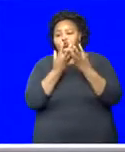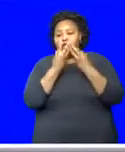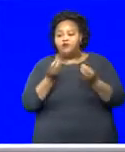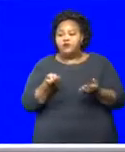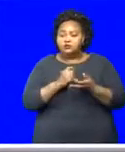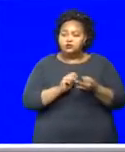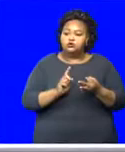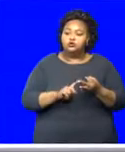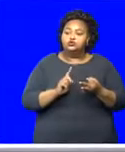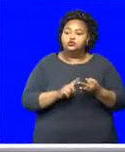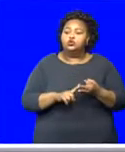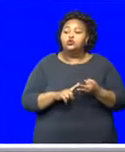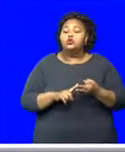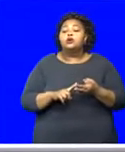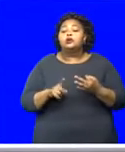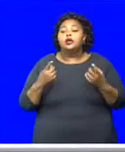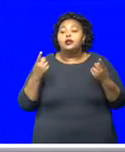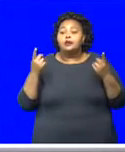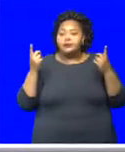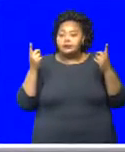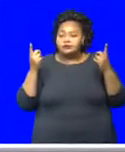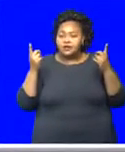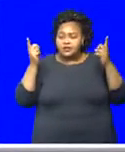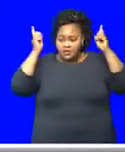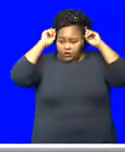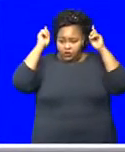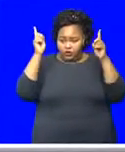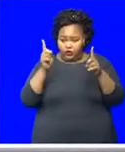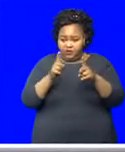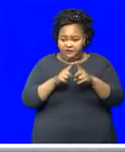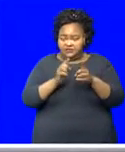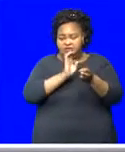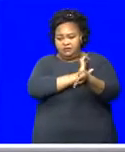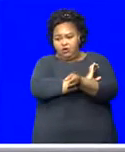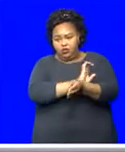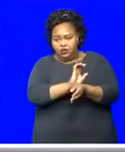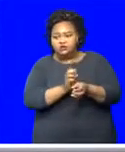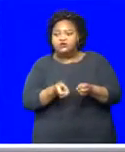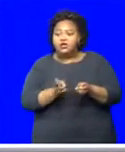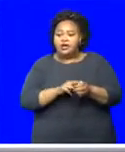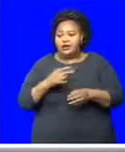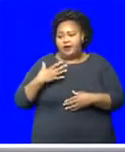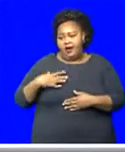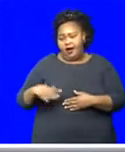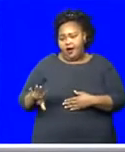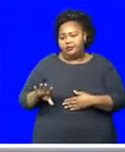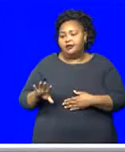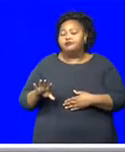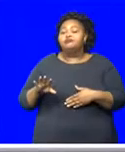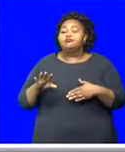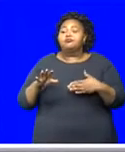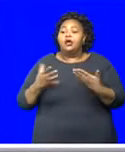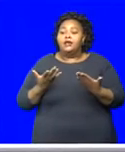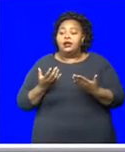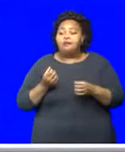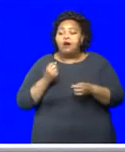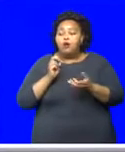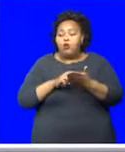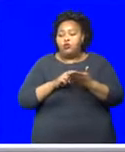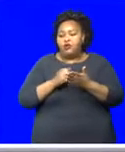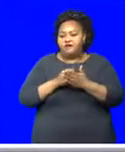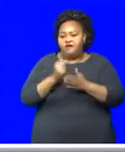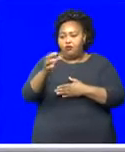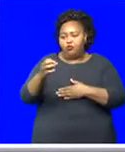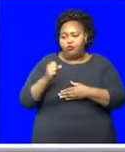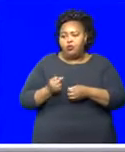college labafundzela khona bese bana labo laba still waiting for employment and nalabo laba employable nalabo futhi lesebabo make nabo babe up